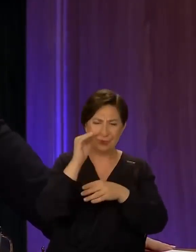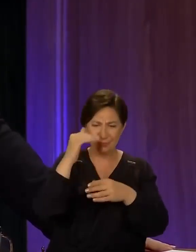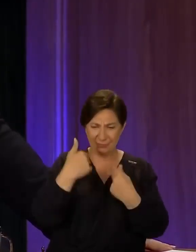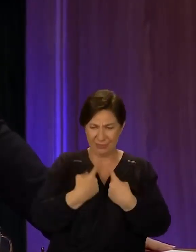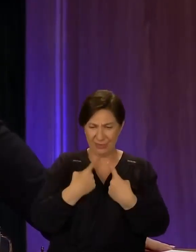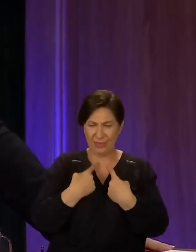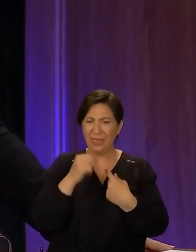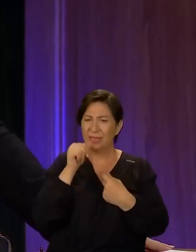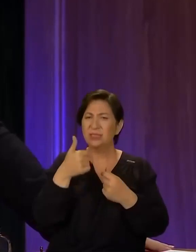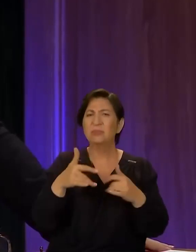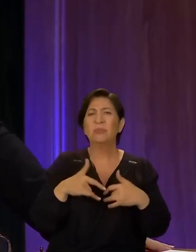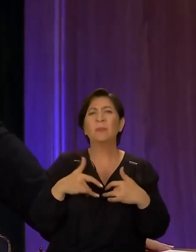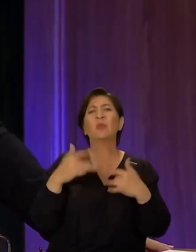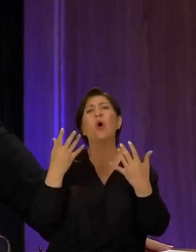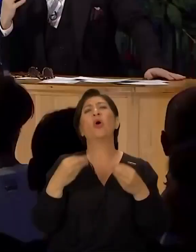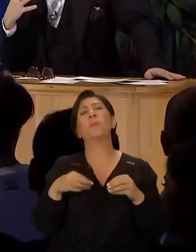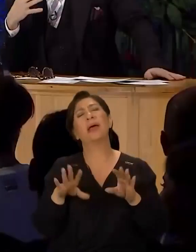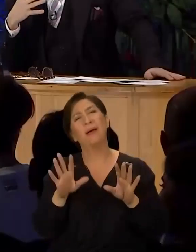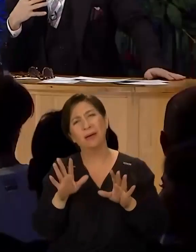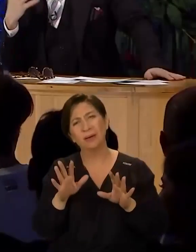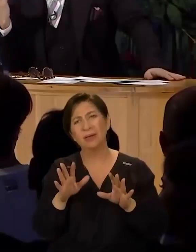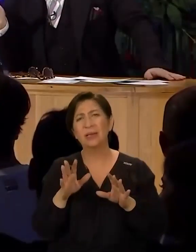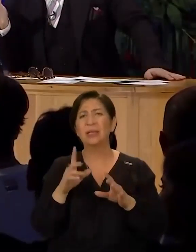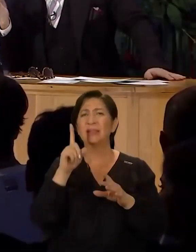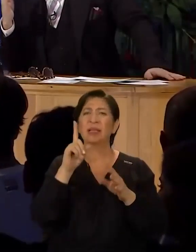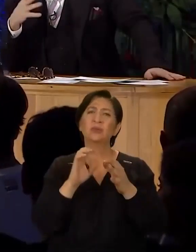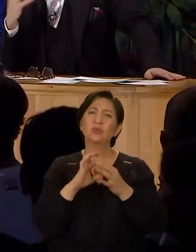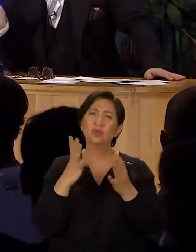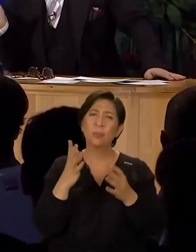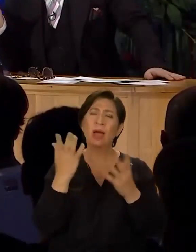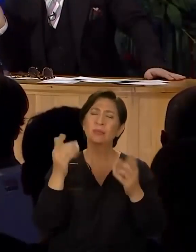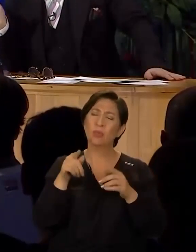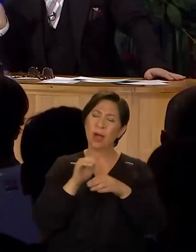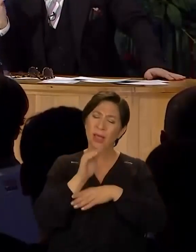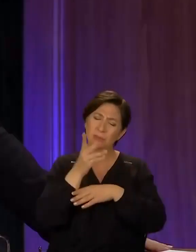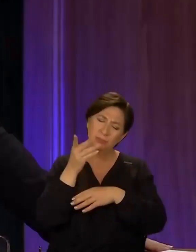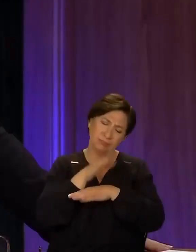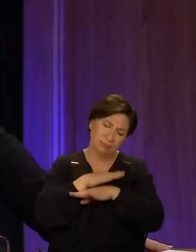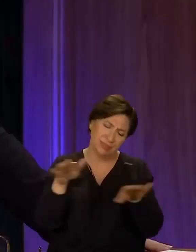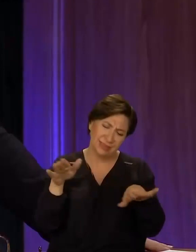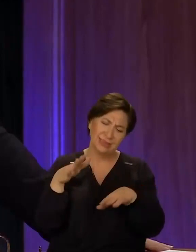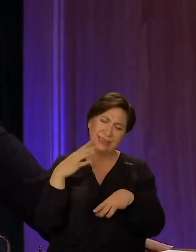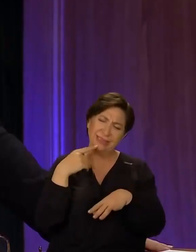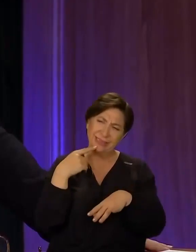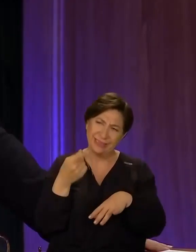hayatımdan hiç memnun olmayarak tek çare artık bu hayata bir son vermek